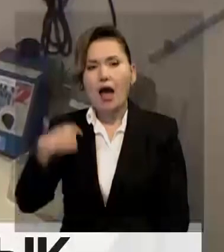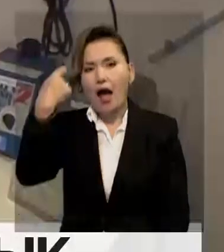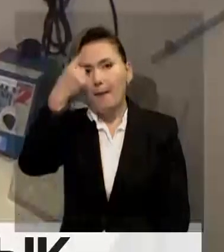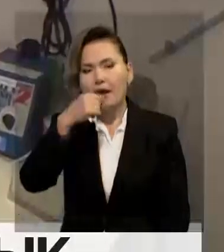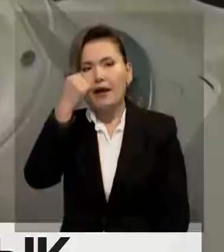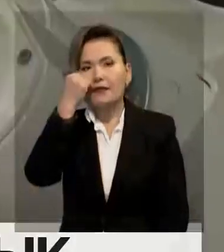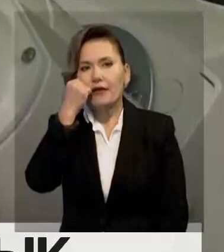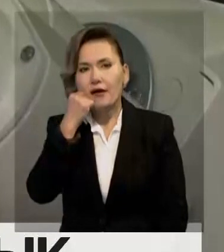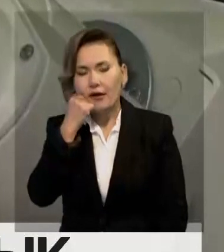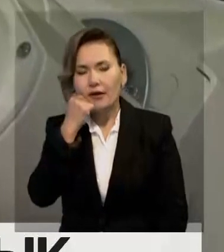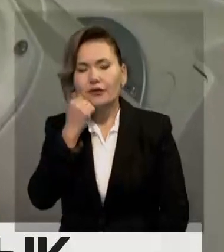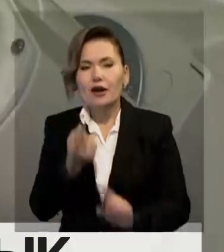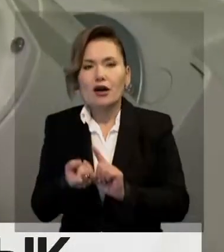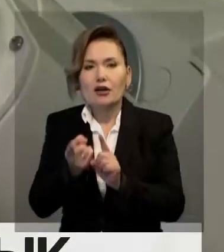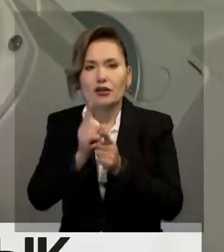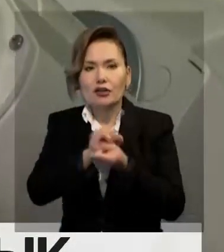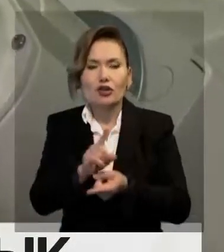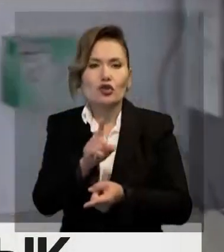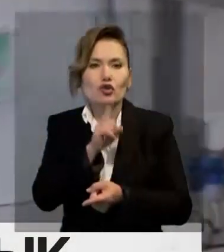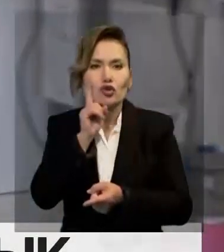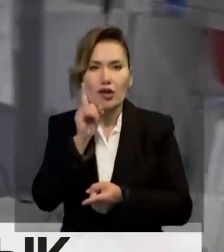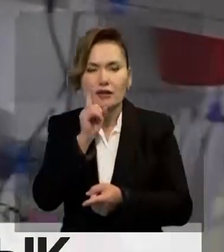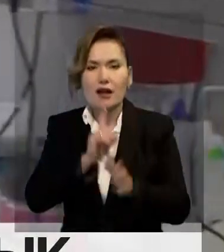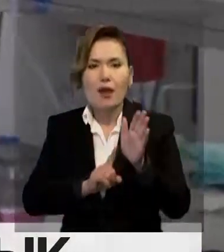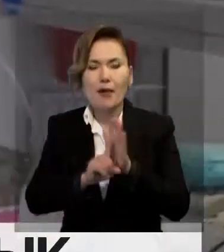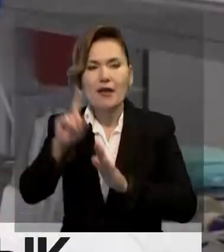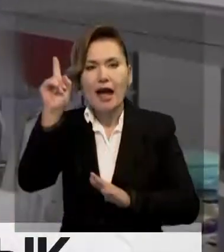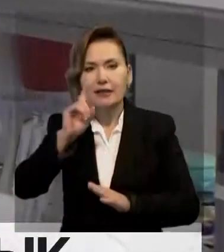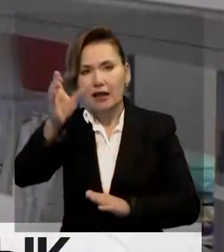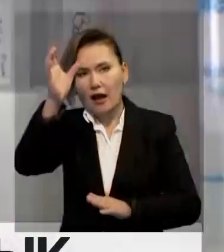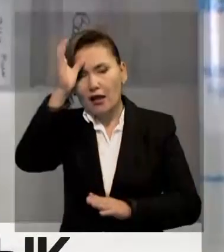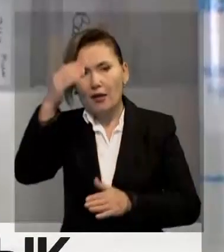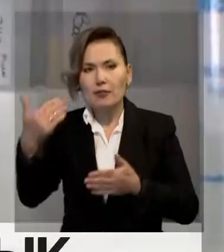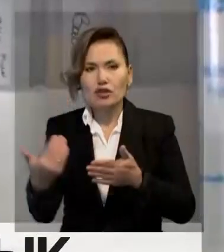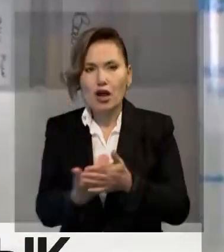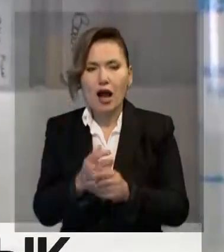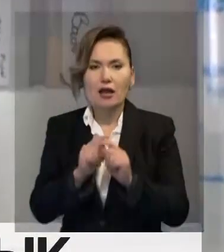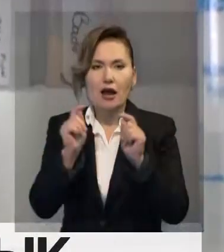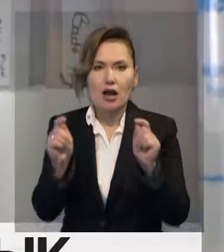Беттегі әжімді жазып, жасарудың жаңа тәсілдері анықталды. Израильді ғалымдар жаңалық ашты.